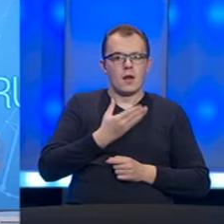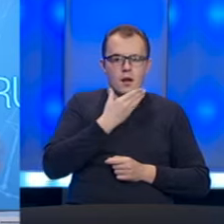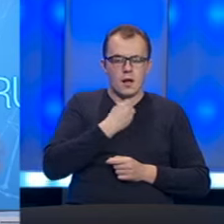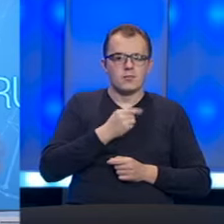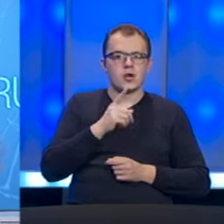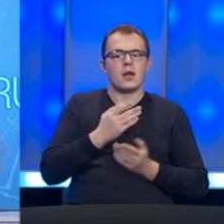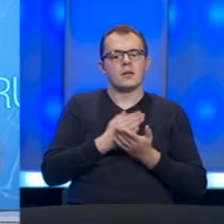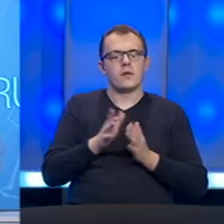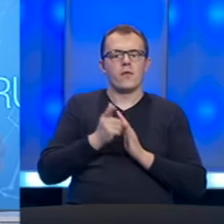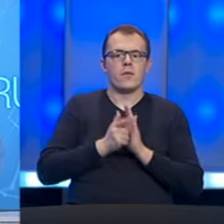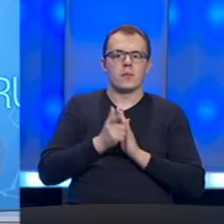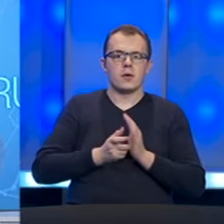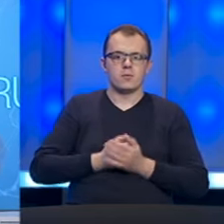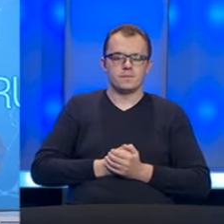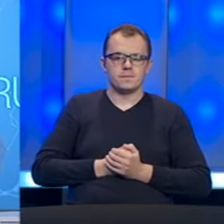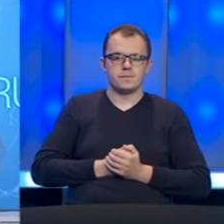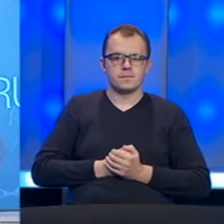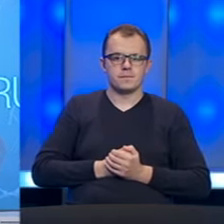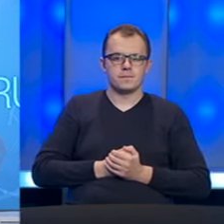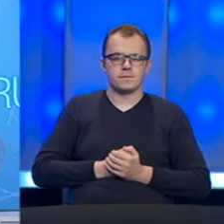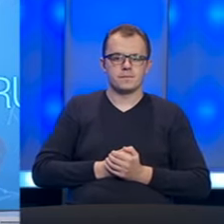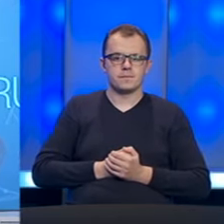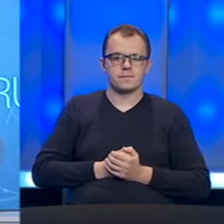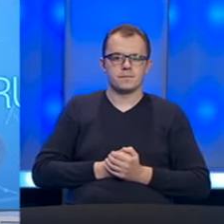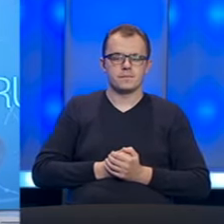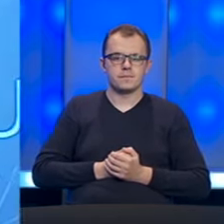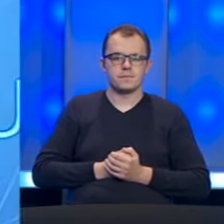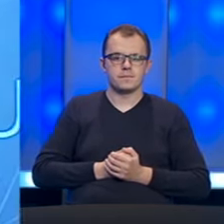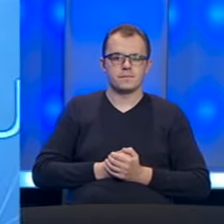na izdvojenom vremenu. Hvala i vama.